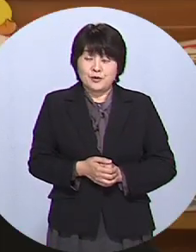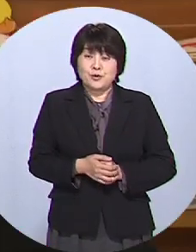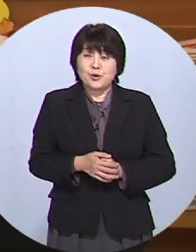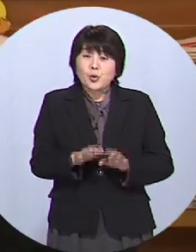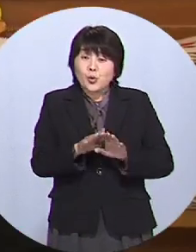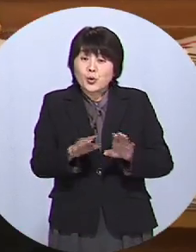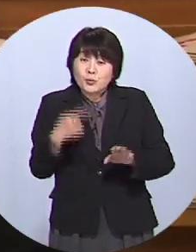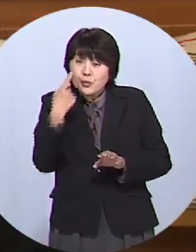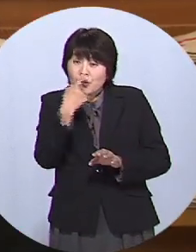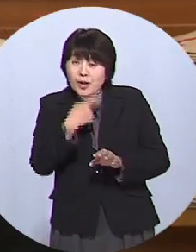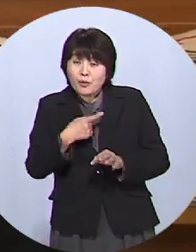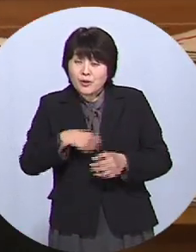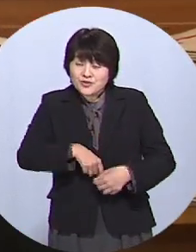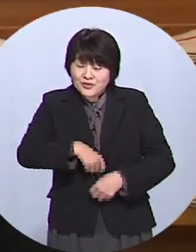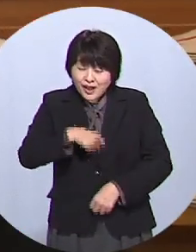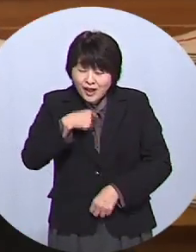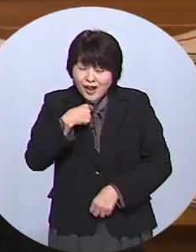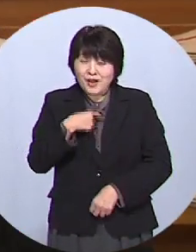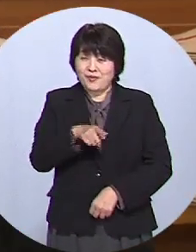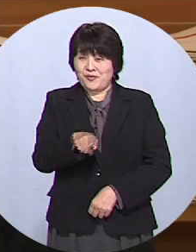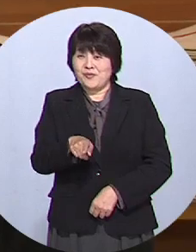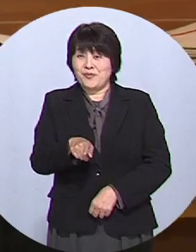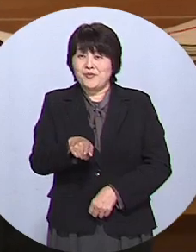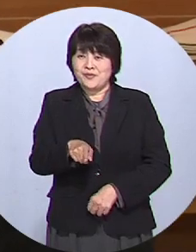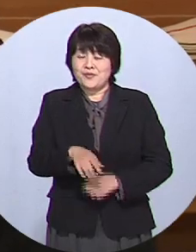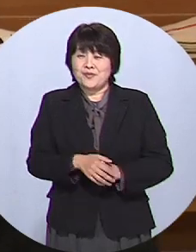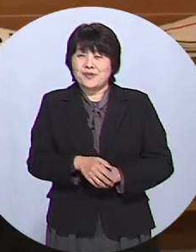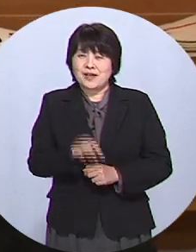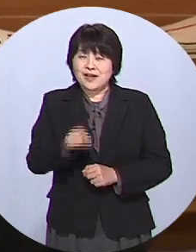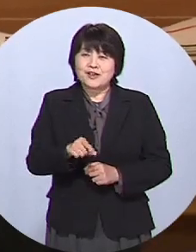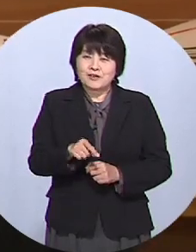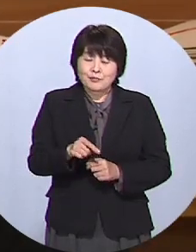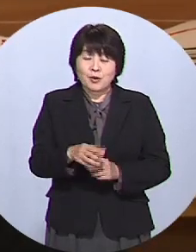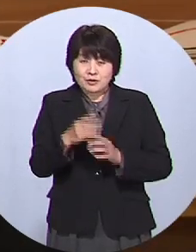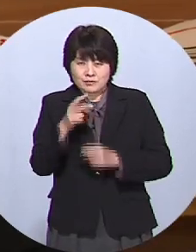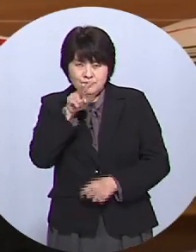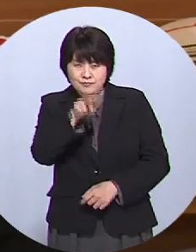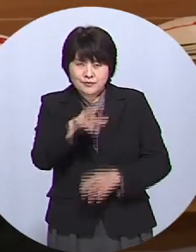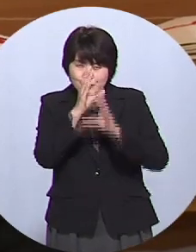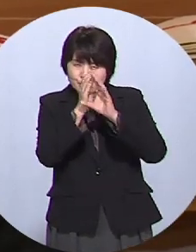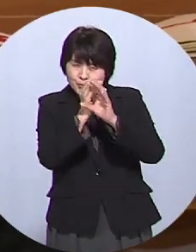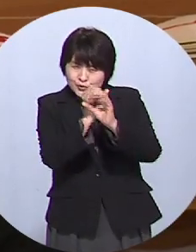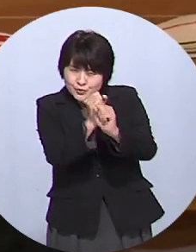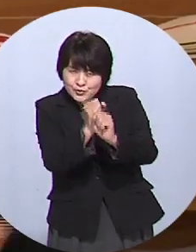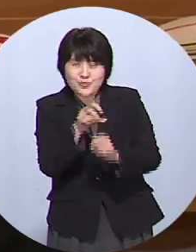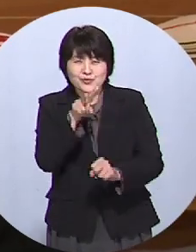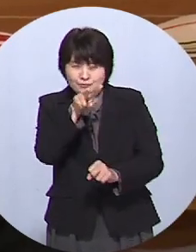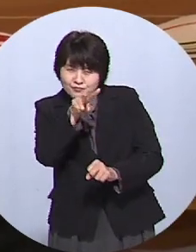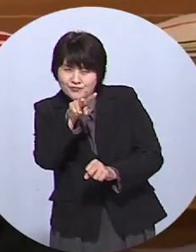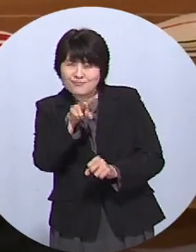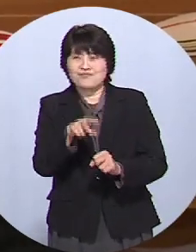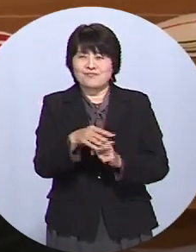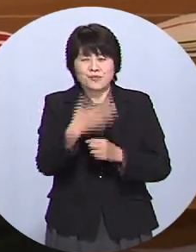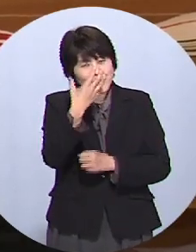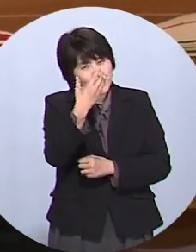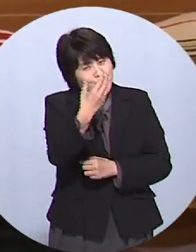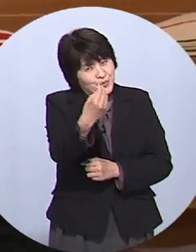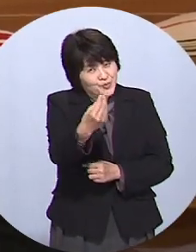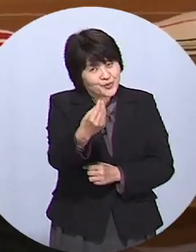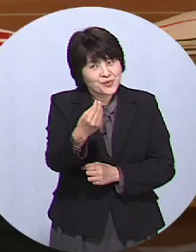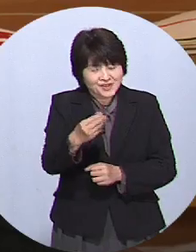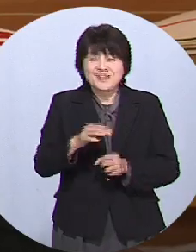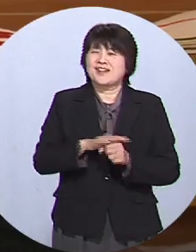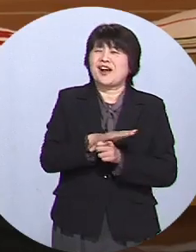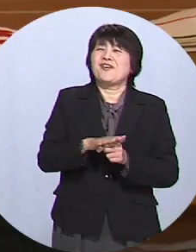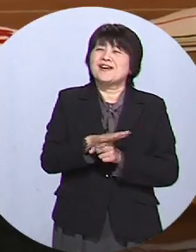ちの反応がすごく素直に伝わっていきますね。中にはもう絵本をじーっと見てる子もいて、世界に引き込まれている感じで可